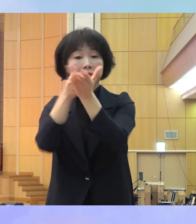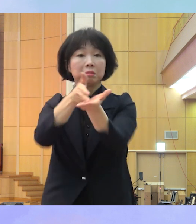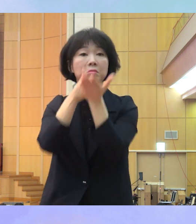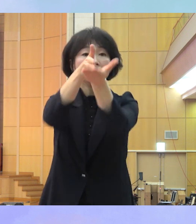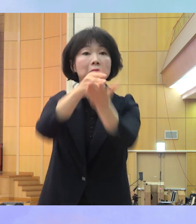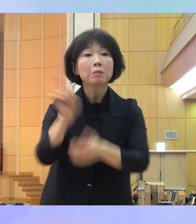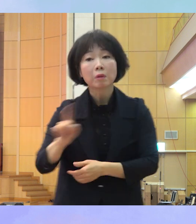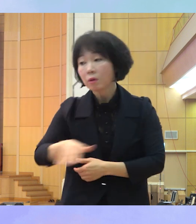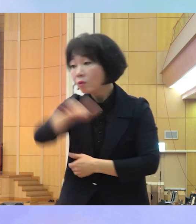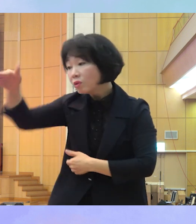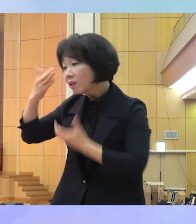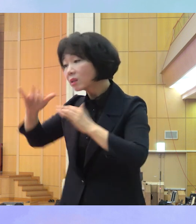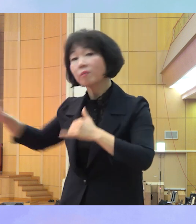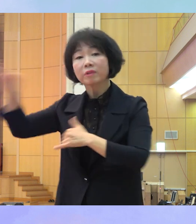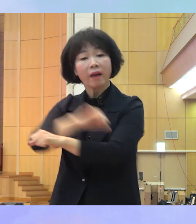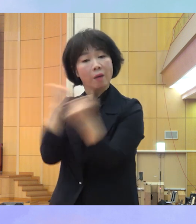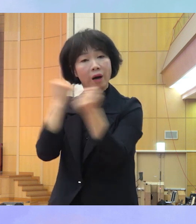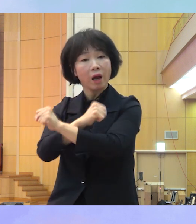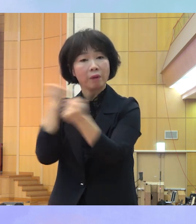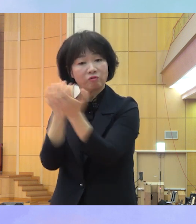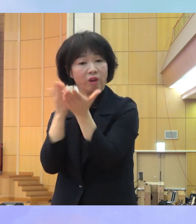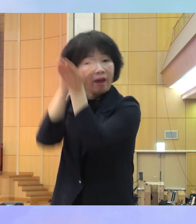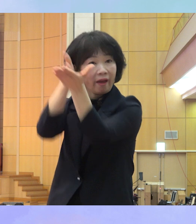세계를 지배할 정도로 굉장히